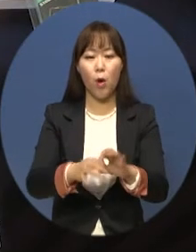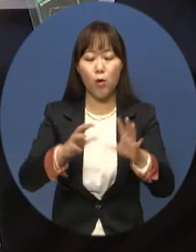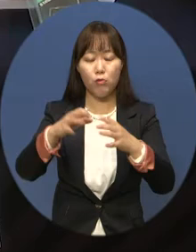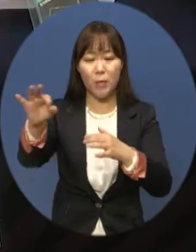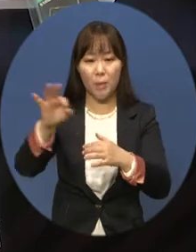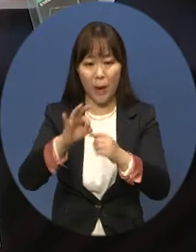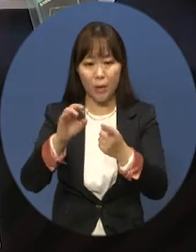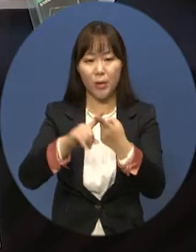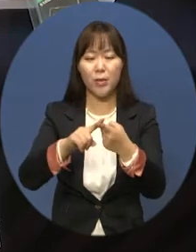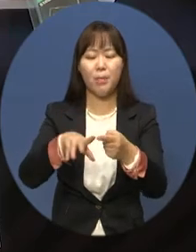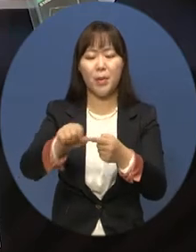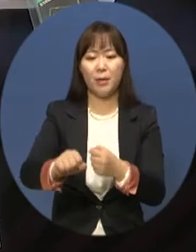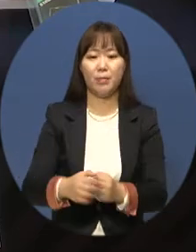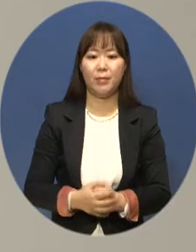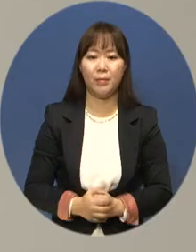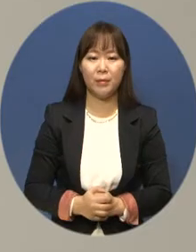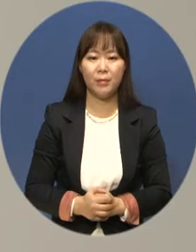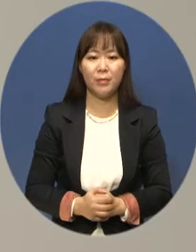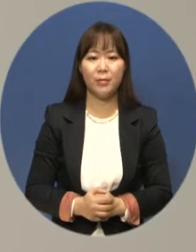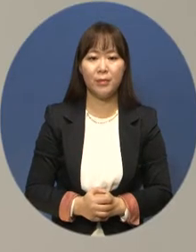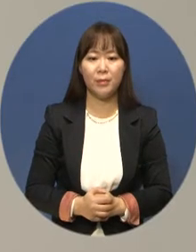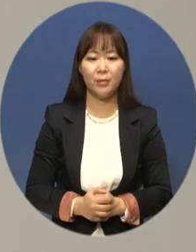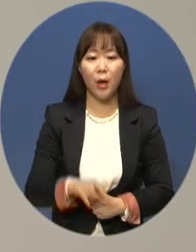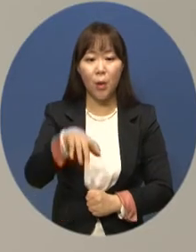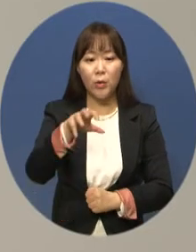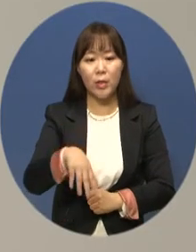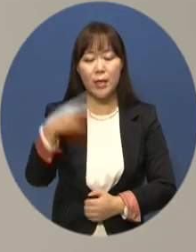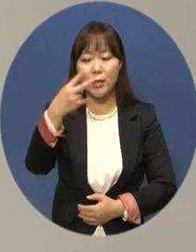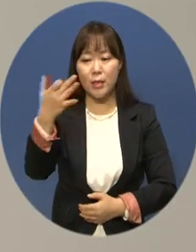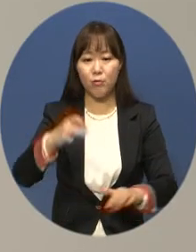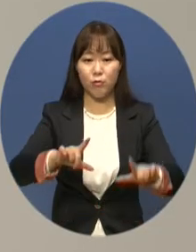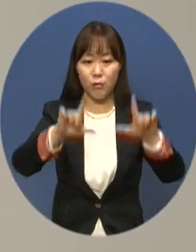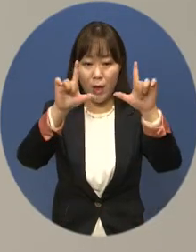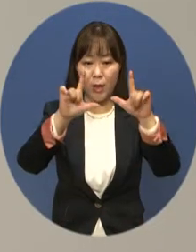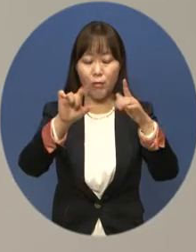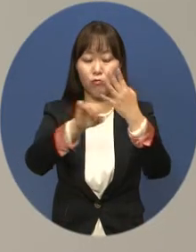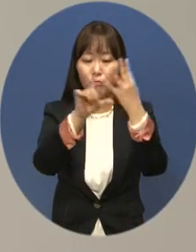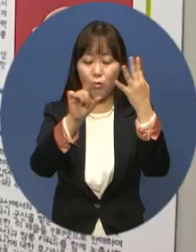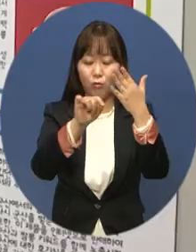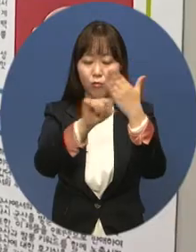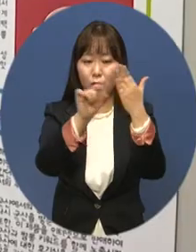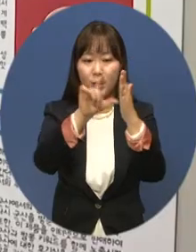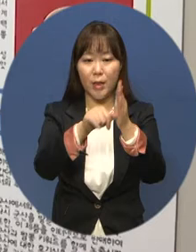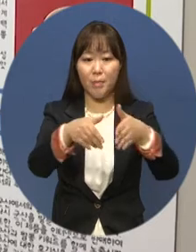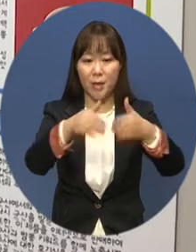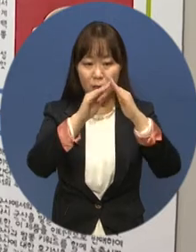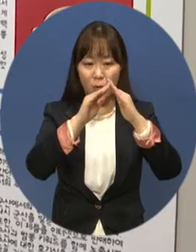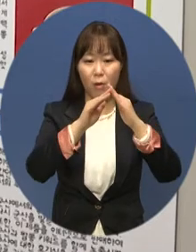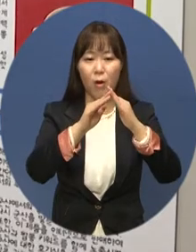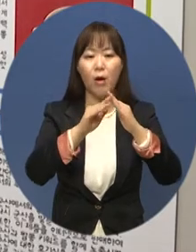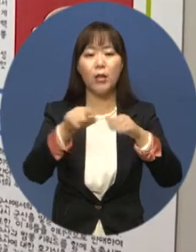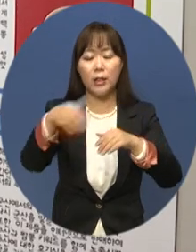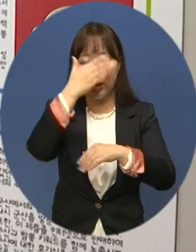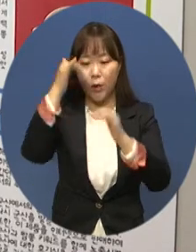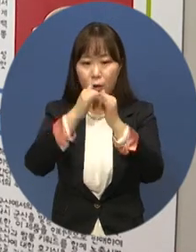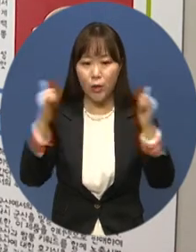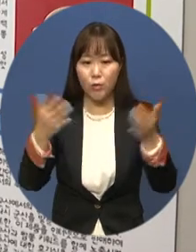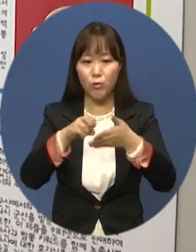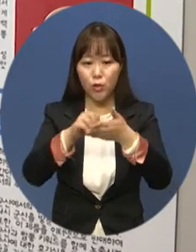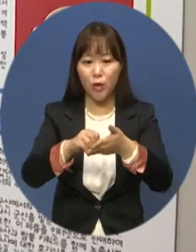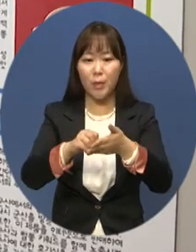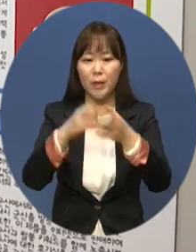되었습니다 청년들은 2019년 9월 개소해 군산 지역의 청년 취업 및 창업지원